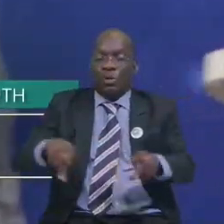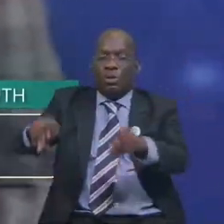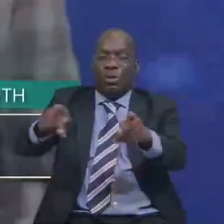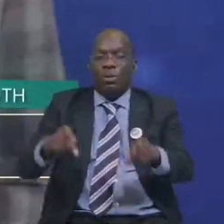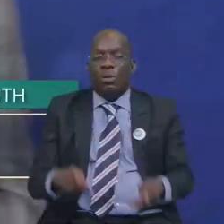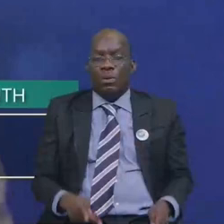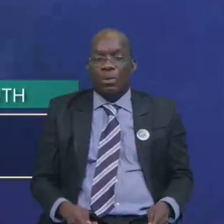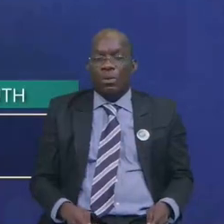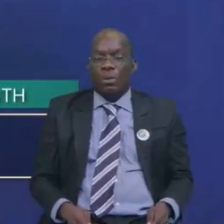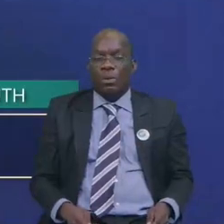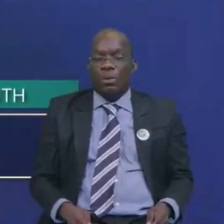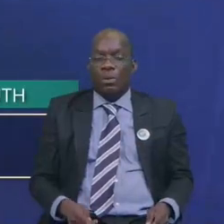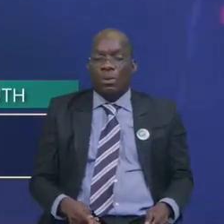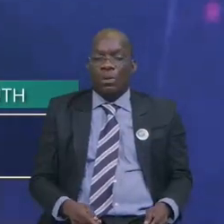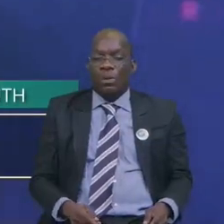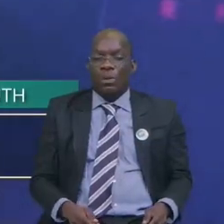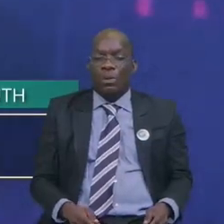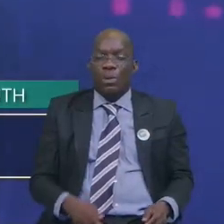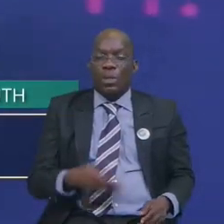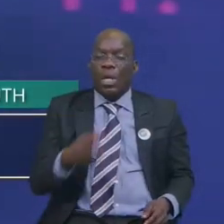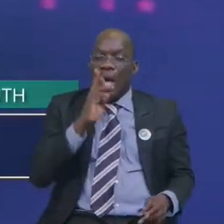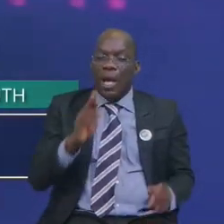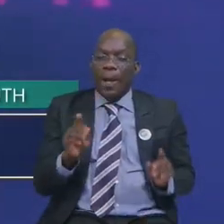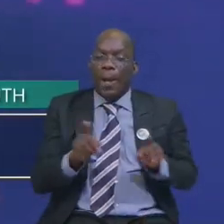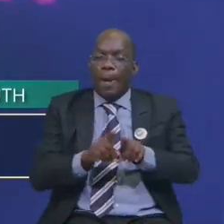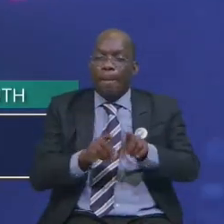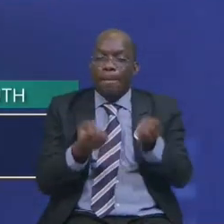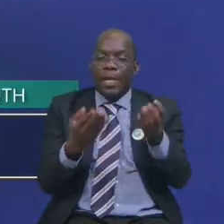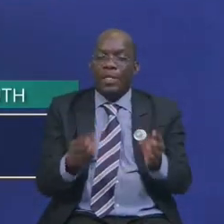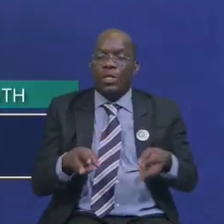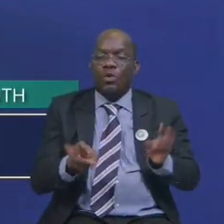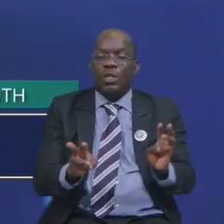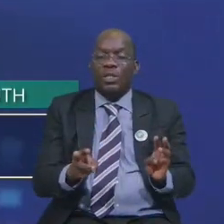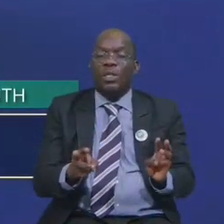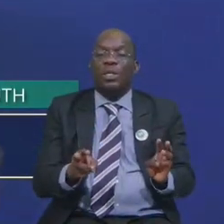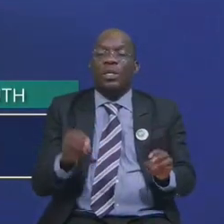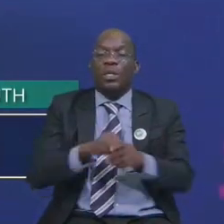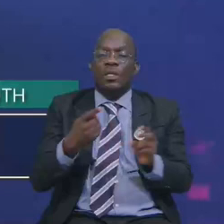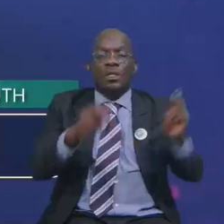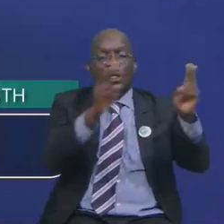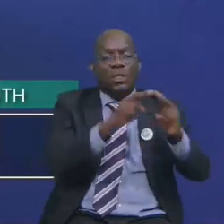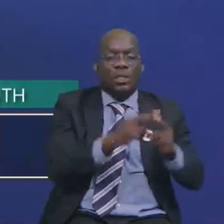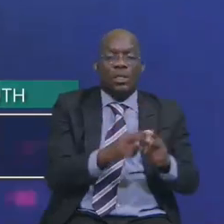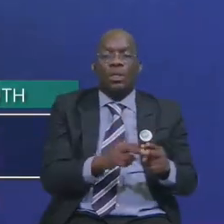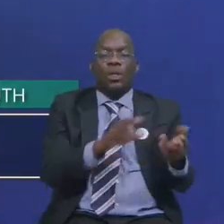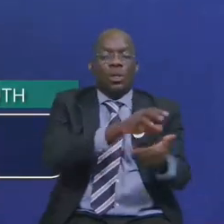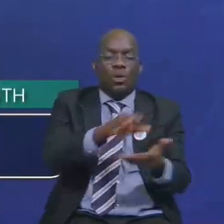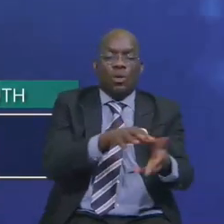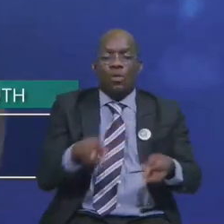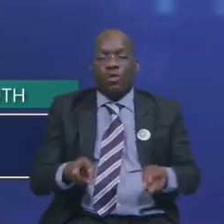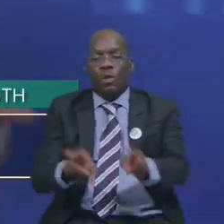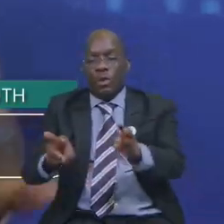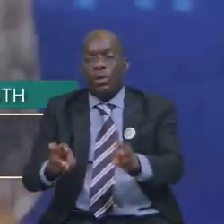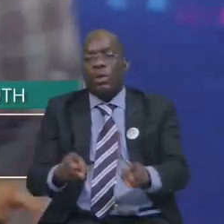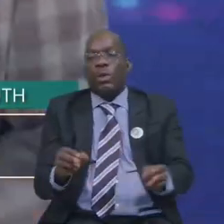voyez il y a plusieurs voix dans la ville il y a des voies avec des fausses des